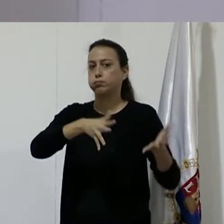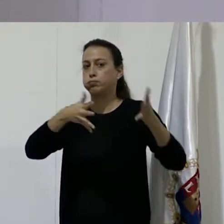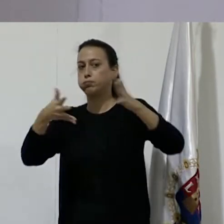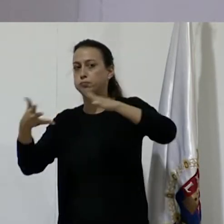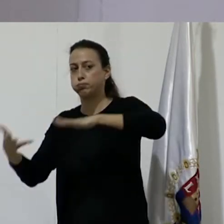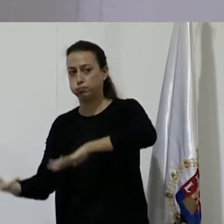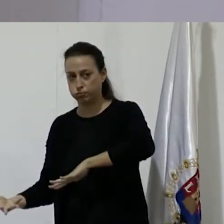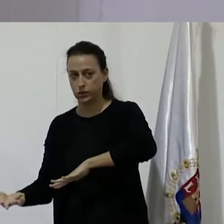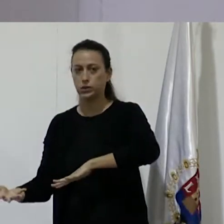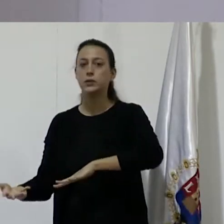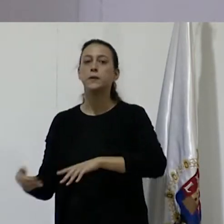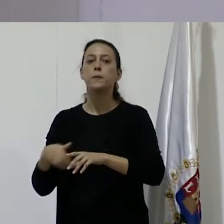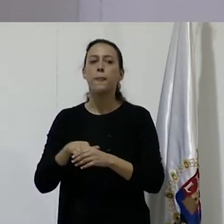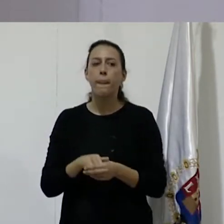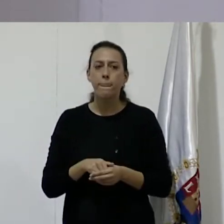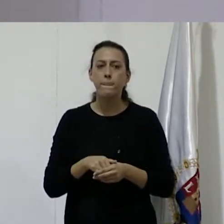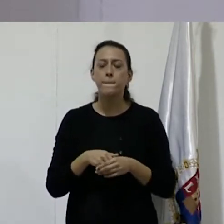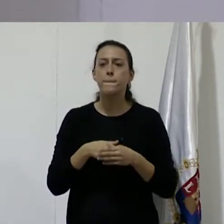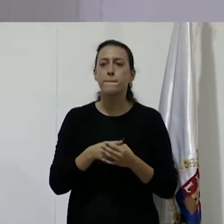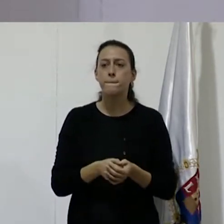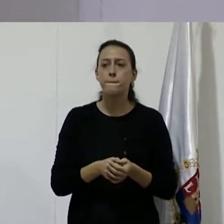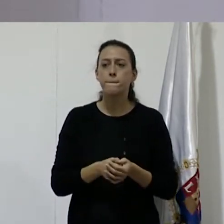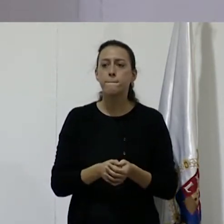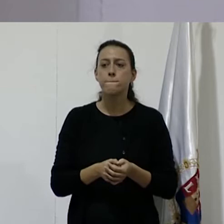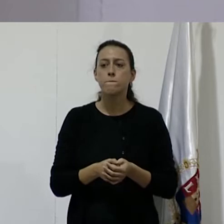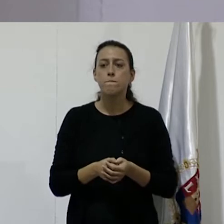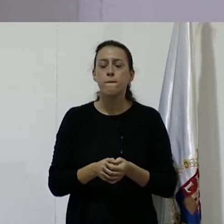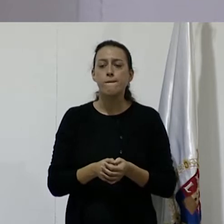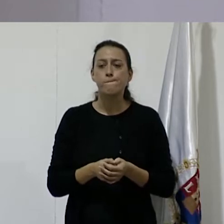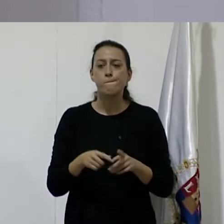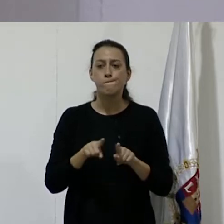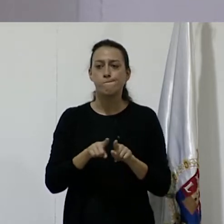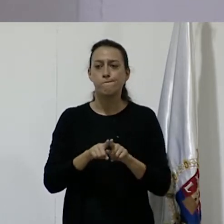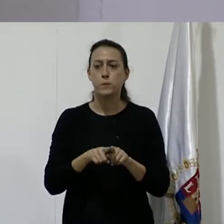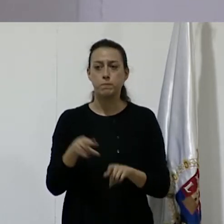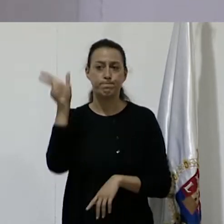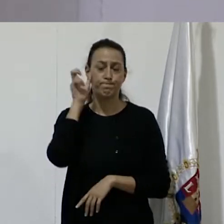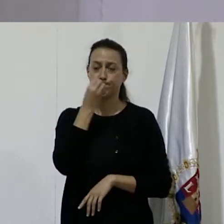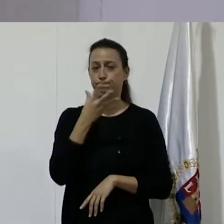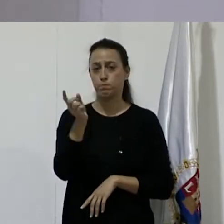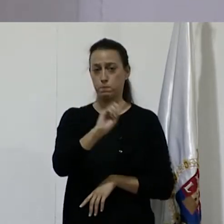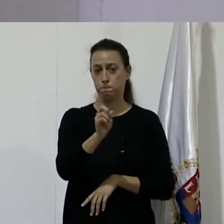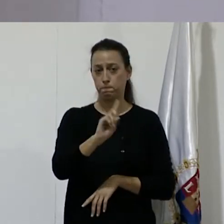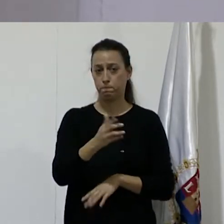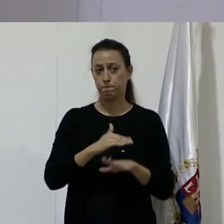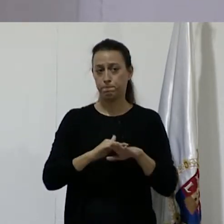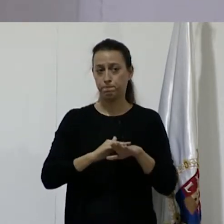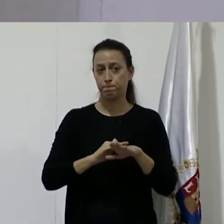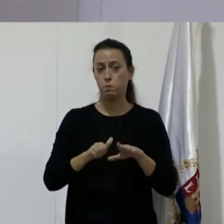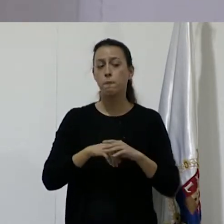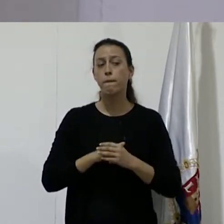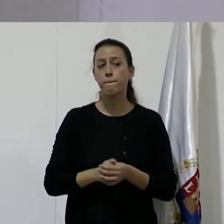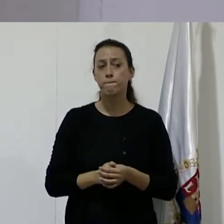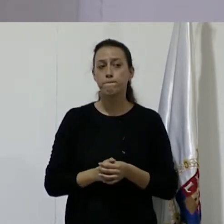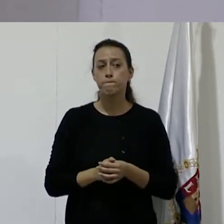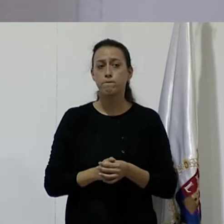això per tornar a fer noves formes, imatges a la fi. El poder d'atracció de la imatge no és res nou, i